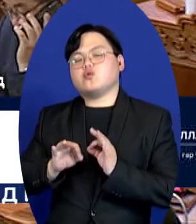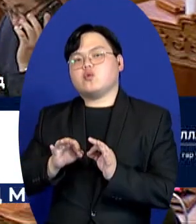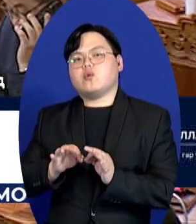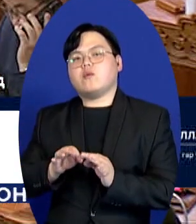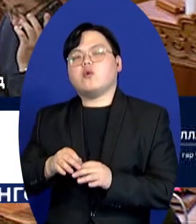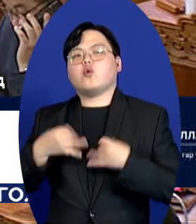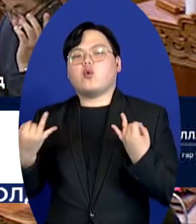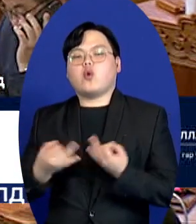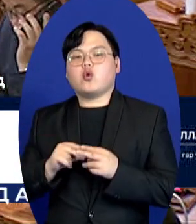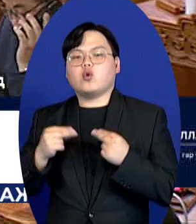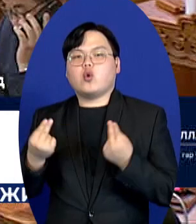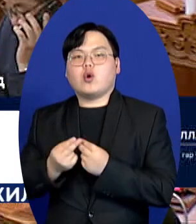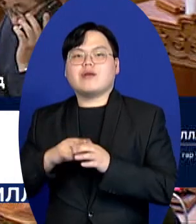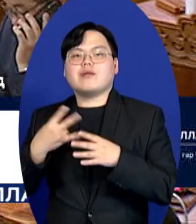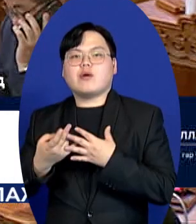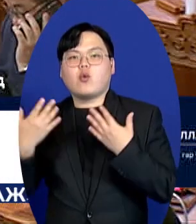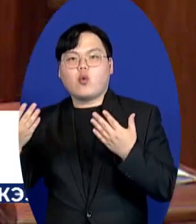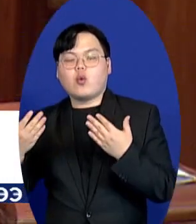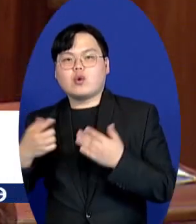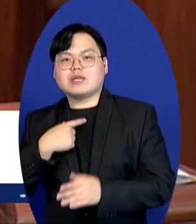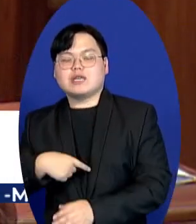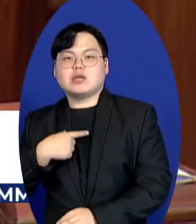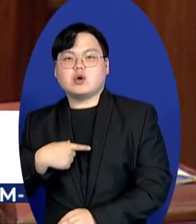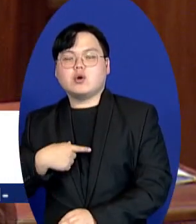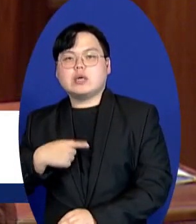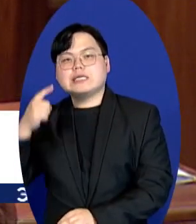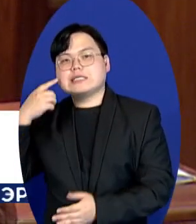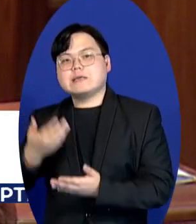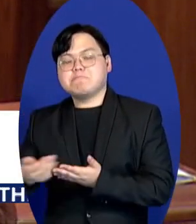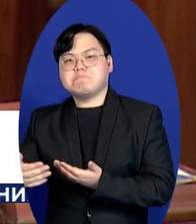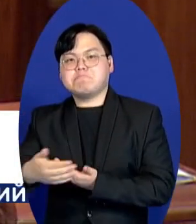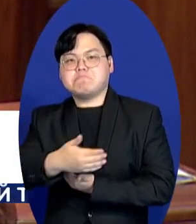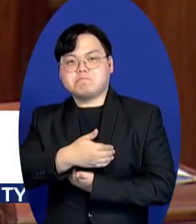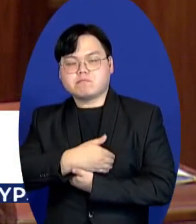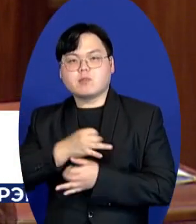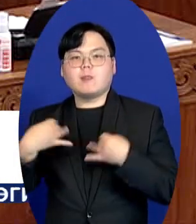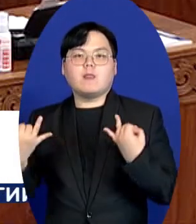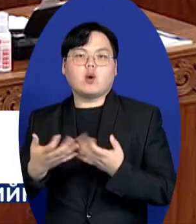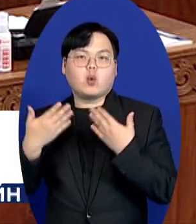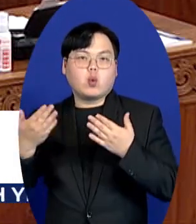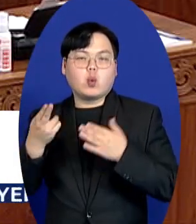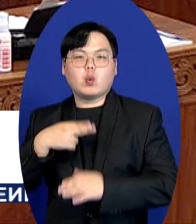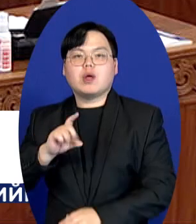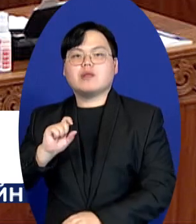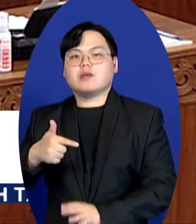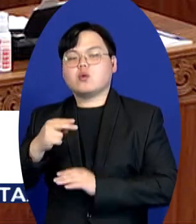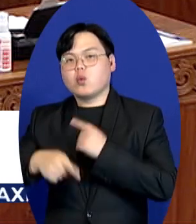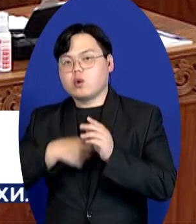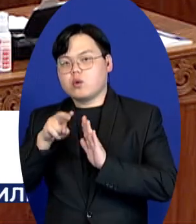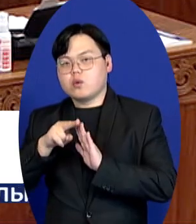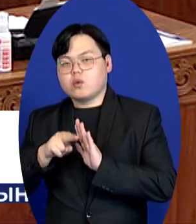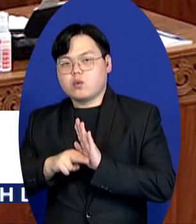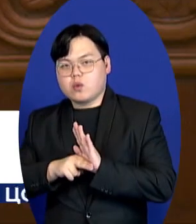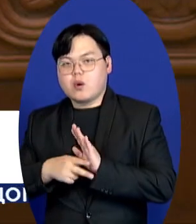улсын хурлын чуулганы нэгдсэн хуралдаанд оролцсон гишүүдээ олонхын саналаар улсын хурлын чуулганы хуралдааны дэгийн тухай хууль болон